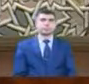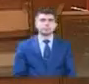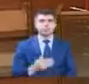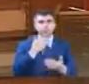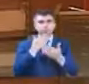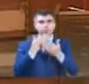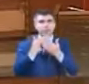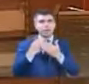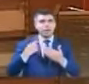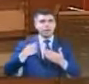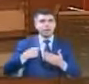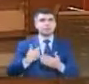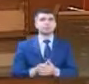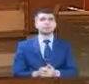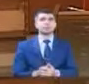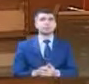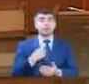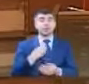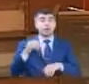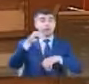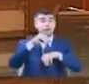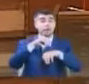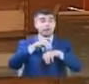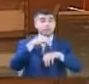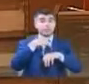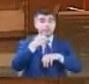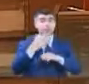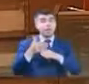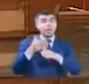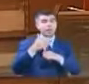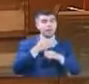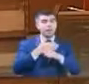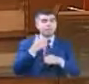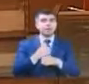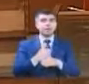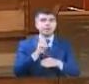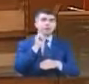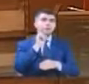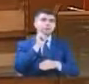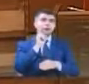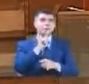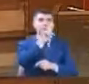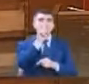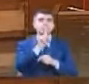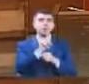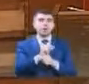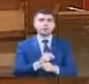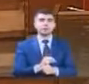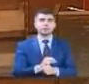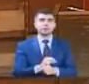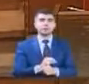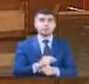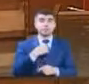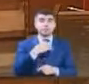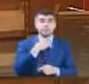شكرا السيد الرئيس اولا بغيت نرجع للقضيه اللي طرحتها السيده النائبه المحترمه نحن نتحدث